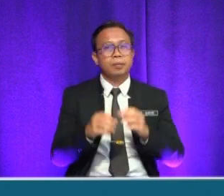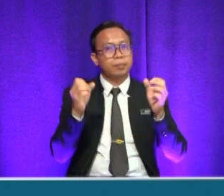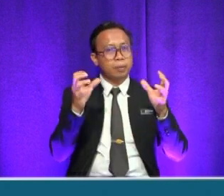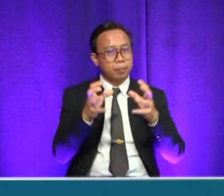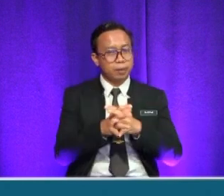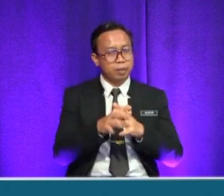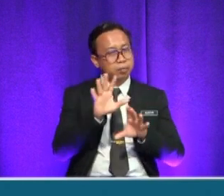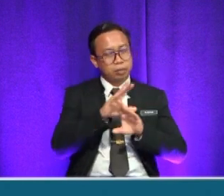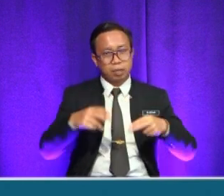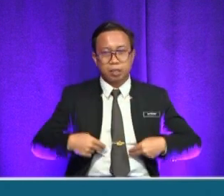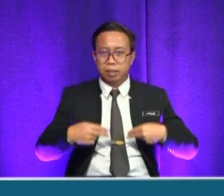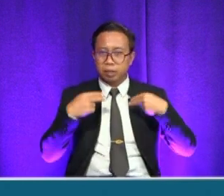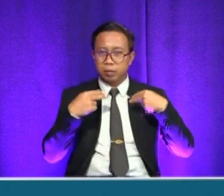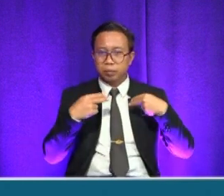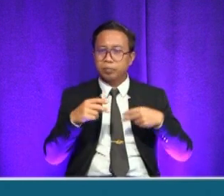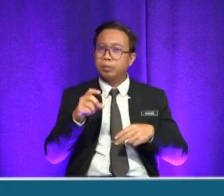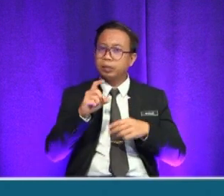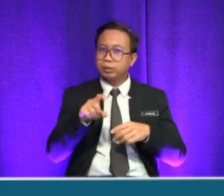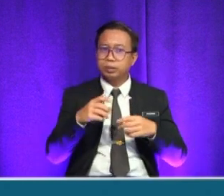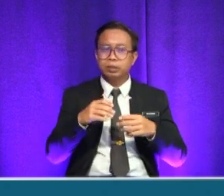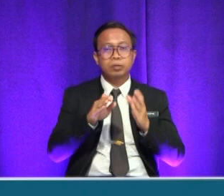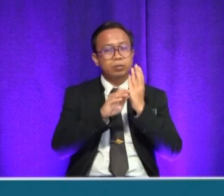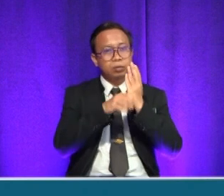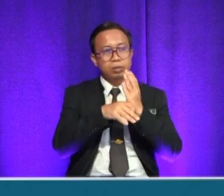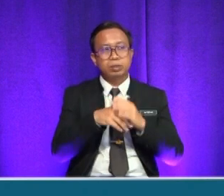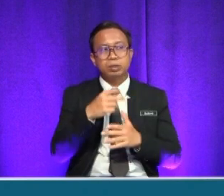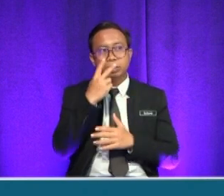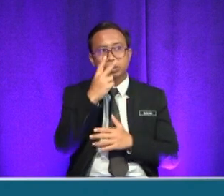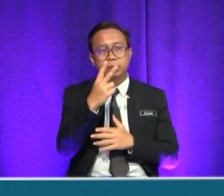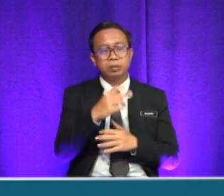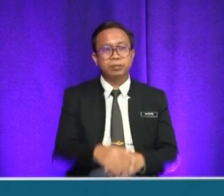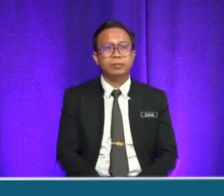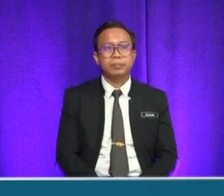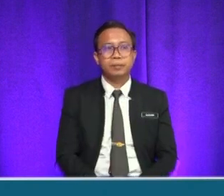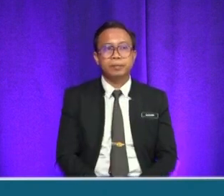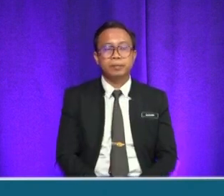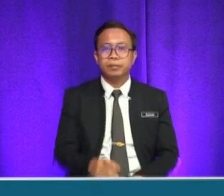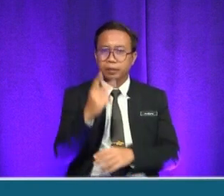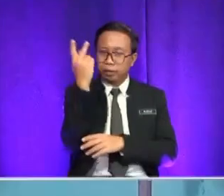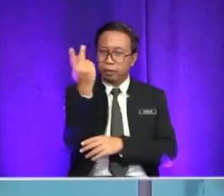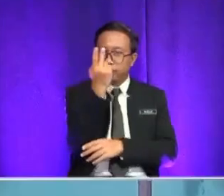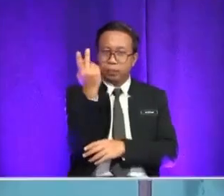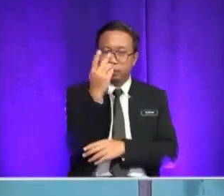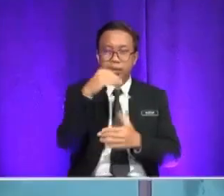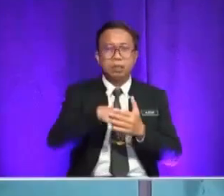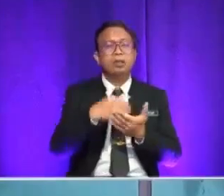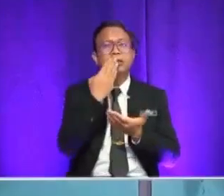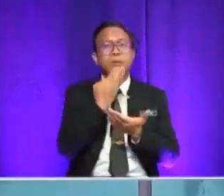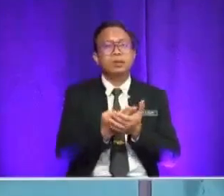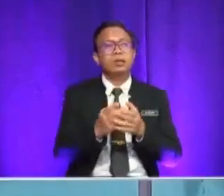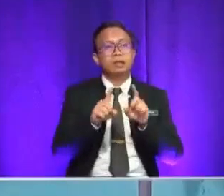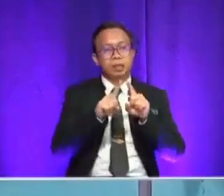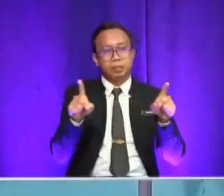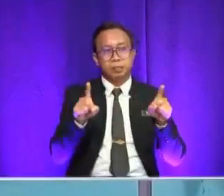hidup walaupun kipas masih berfungsi. Okey, jadi kalau kita nampak dekat sini, kipas ini dalam keadaan baik.